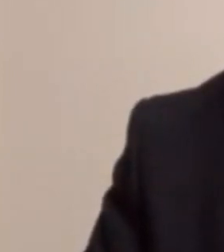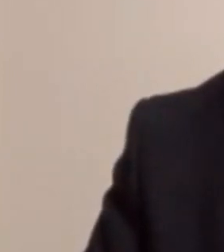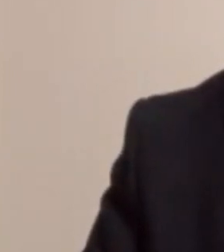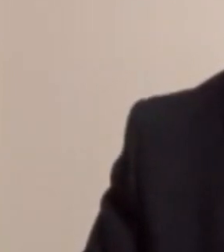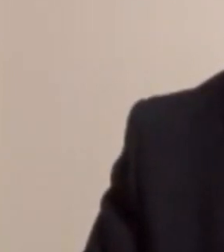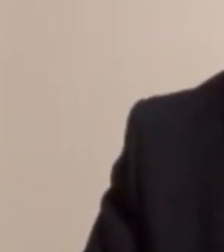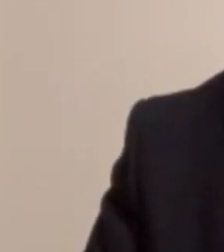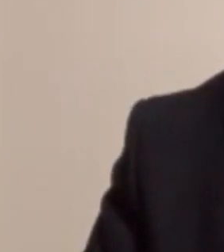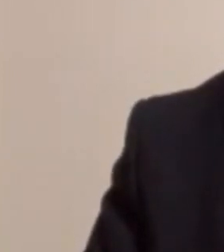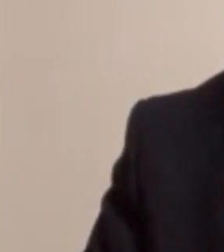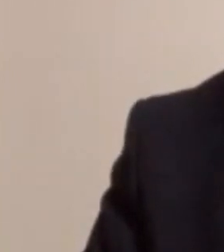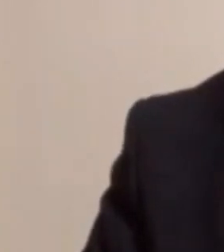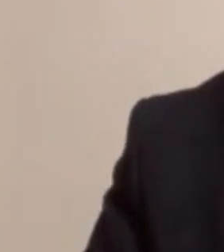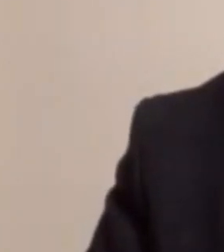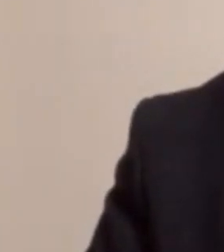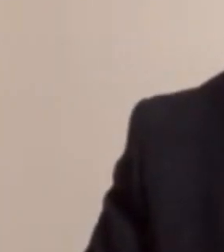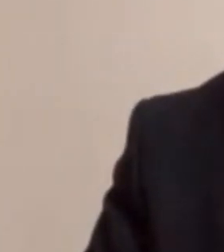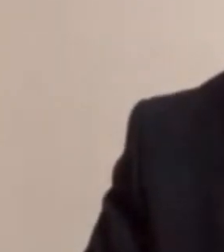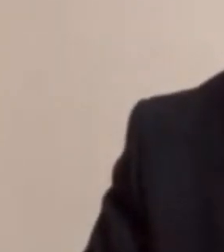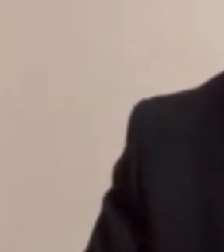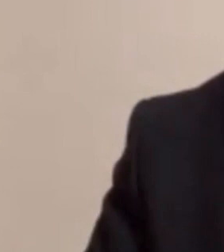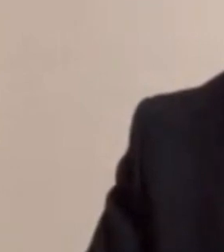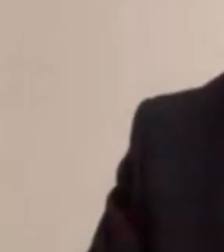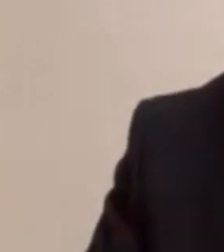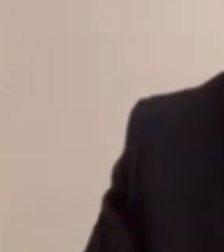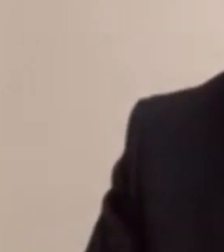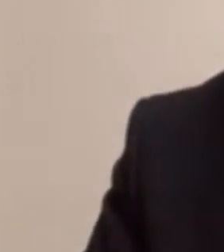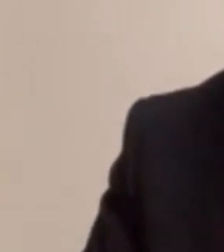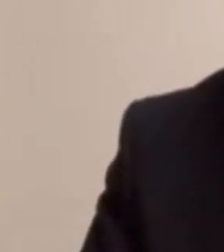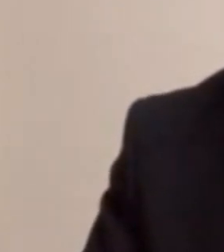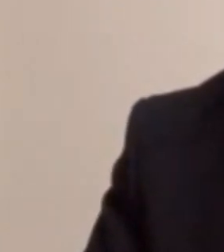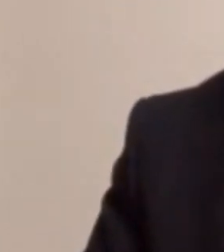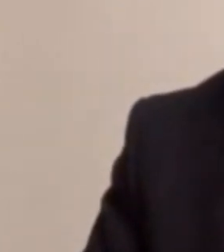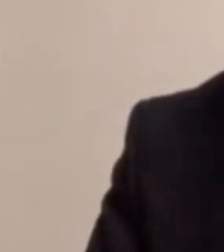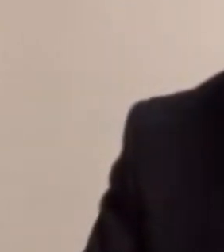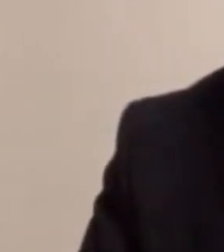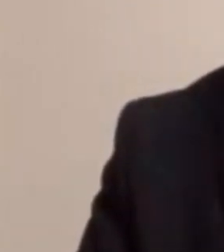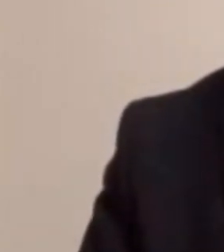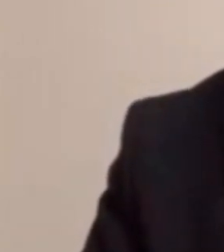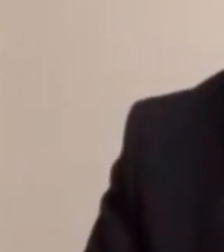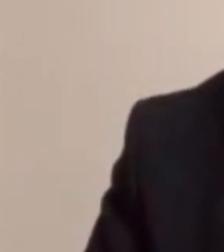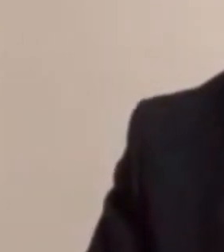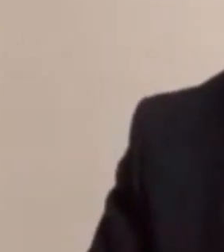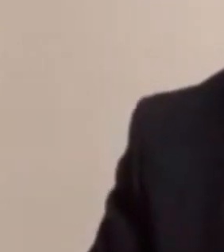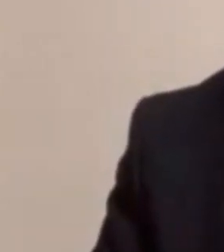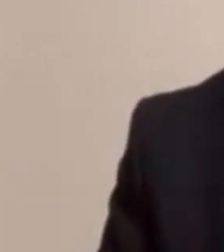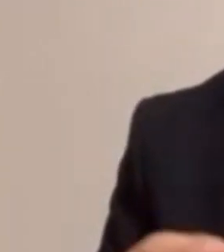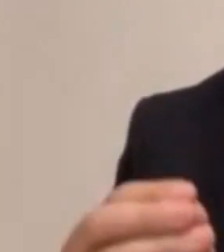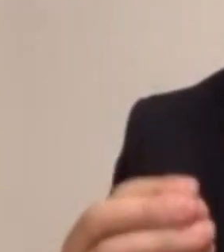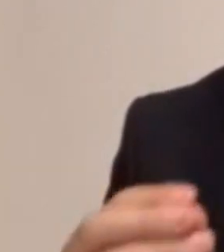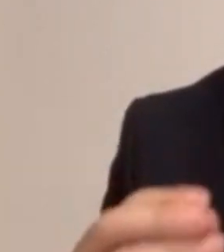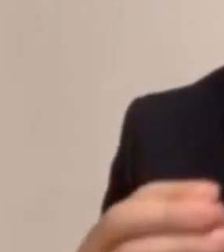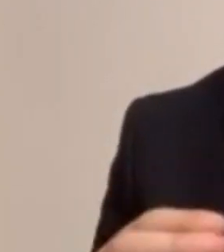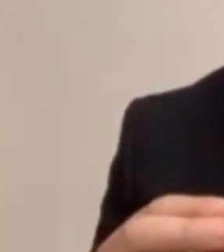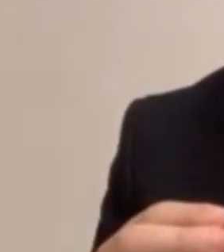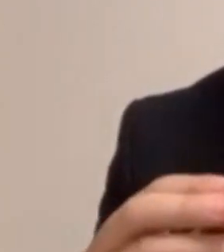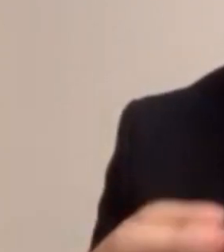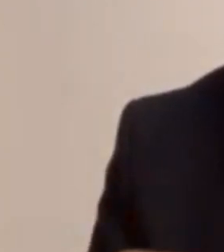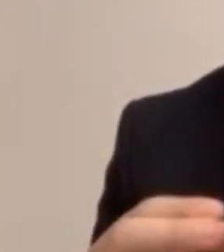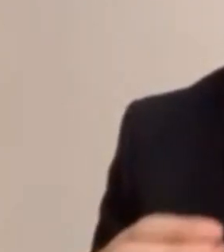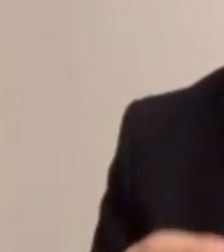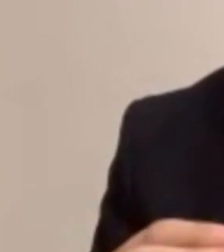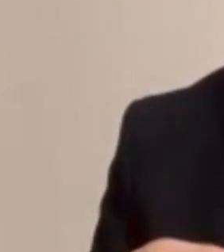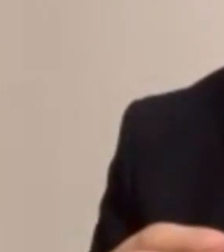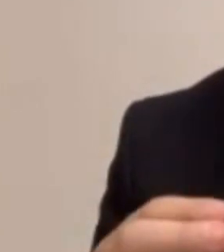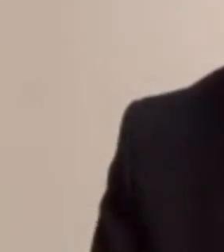مسميات، لكل المسميات ولكل الأشياء الأخرى، مشروع ده يهتم بالإنسان فقط والإنسان المحتاج، وهذا الشيء من النادر